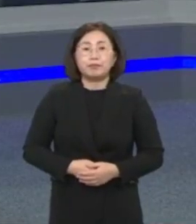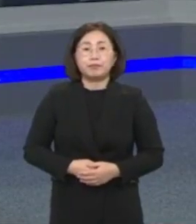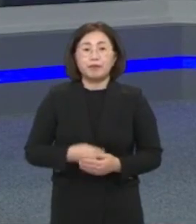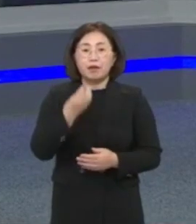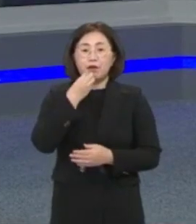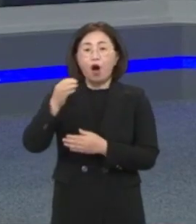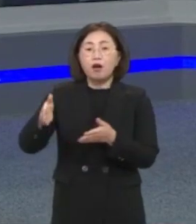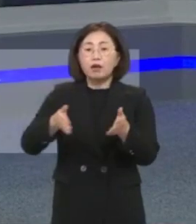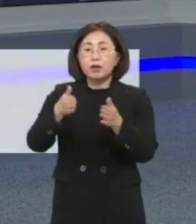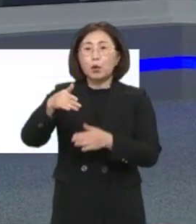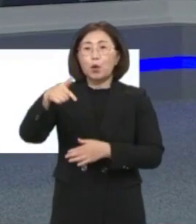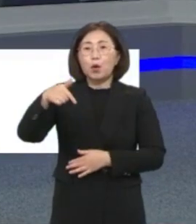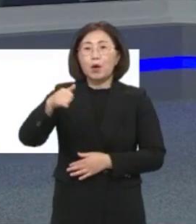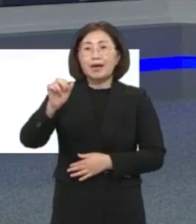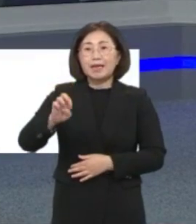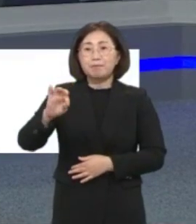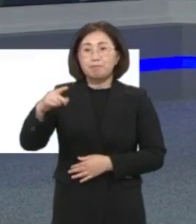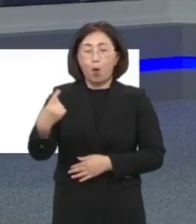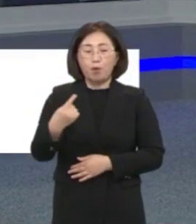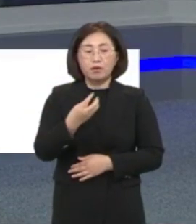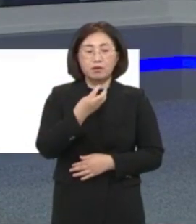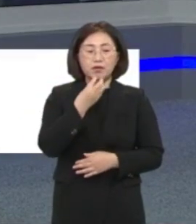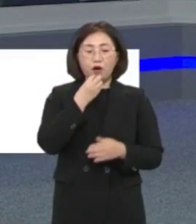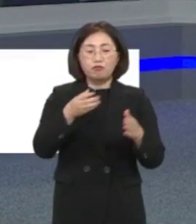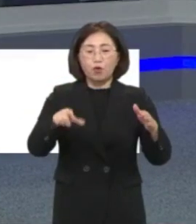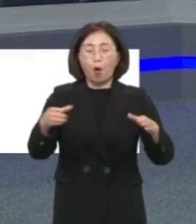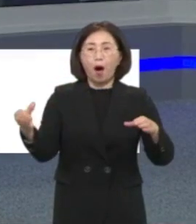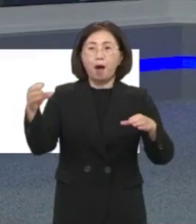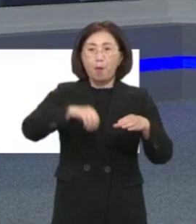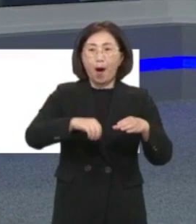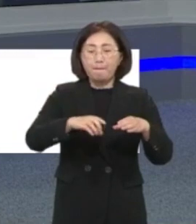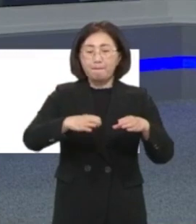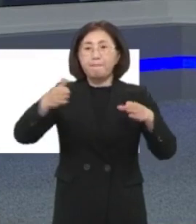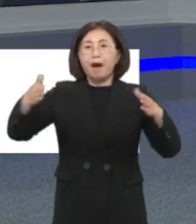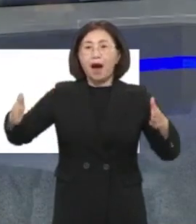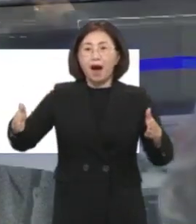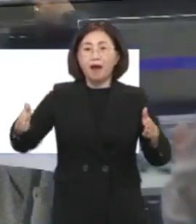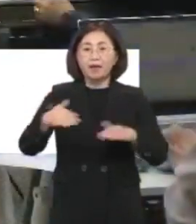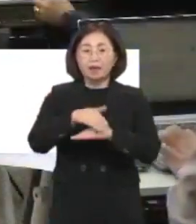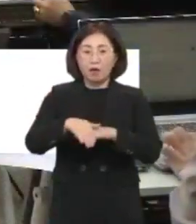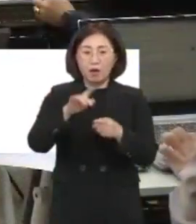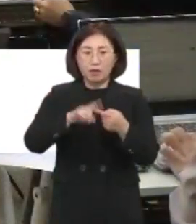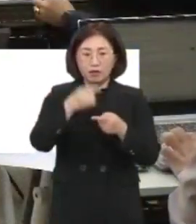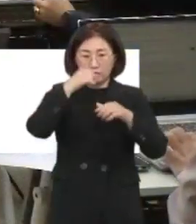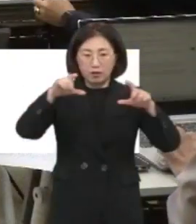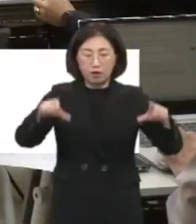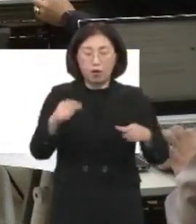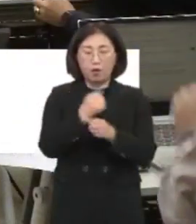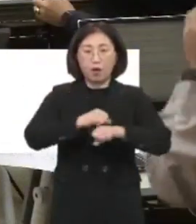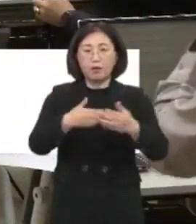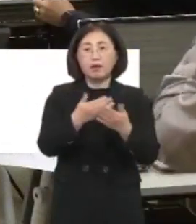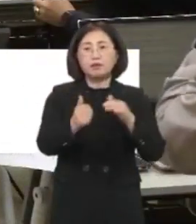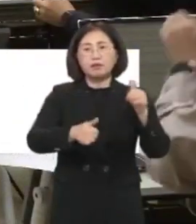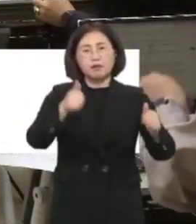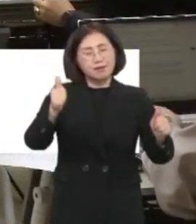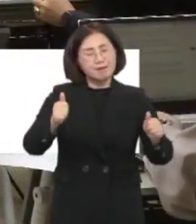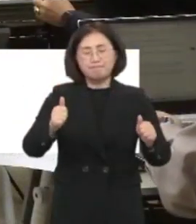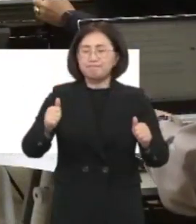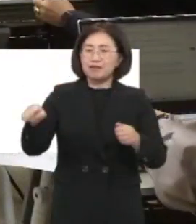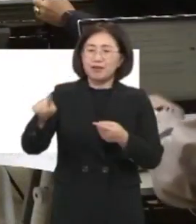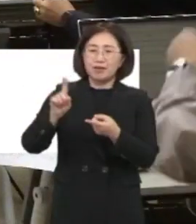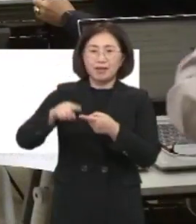경기도 김포시를 서울시로 편입하는 메가시티 서울 구상과 관련해 충청권 광역단체장들이 잇따라 부정적인